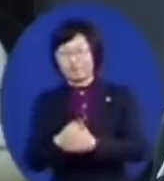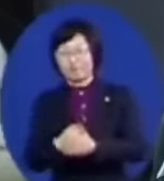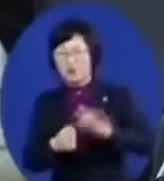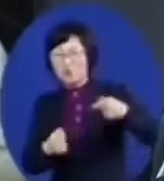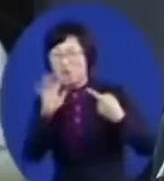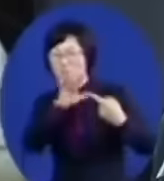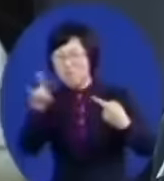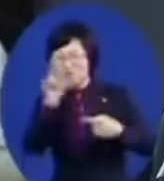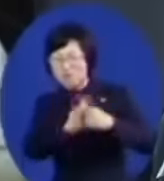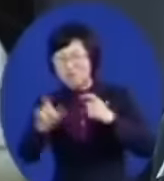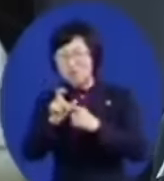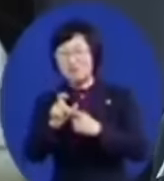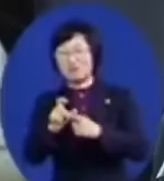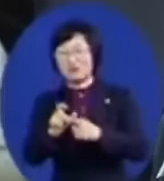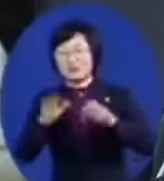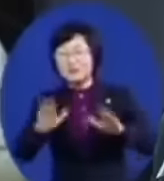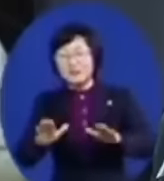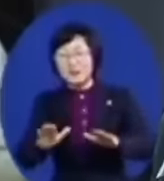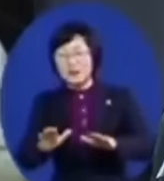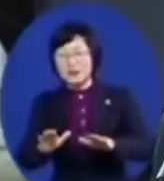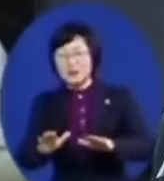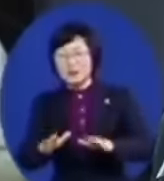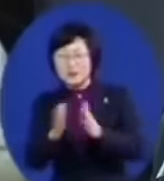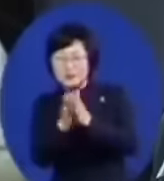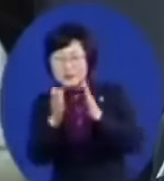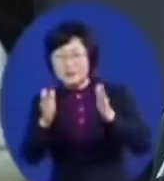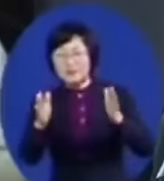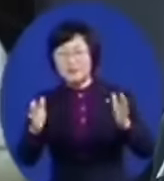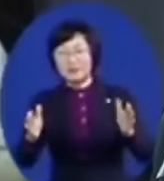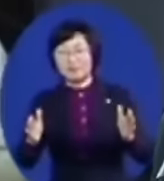것입니다. 이제 막 시작하는